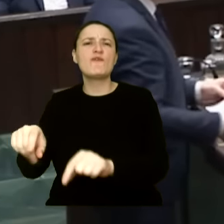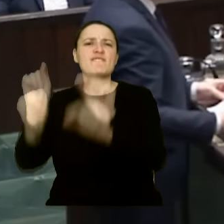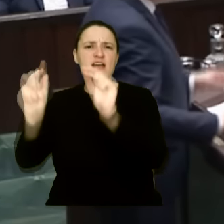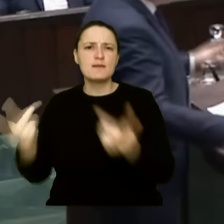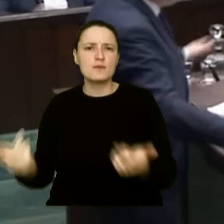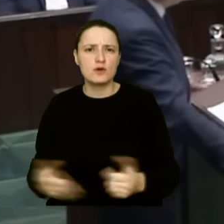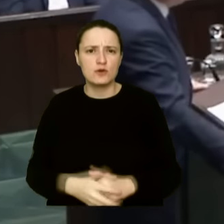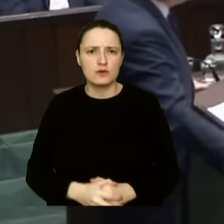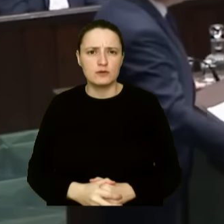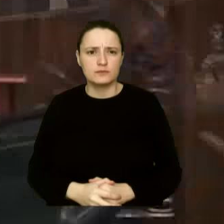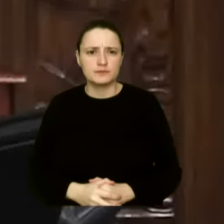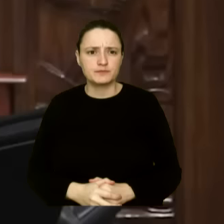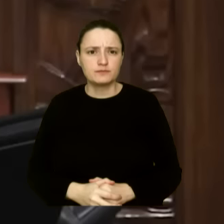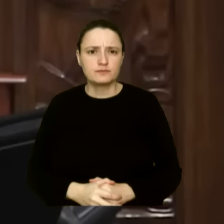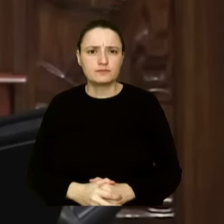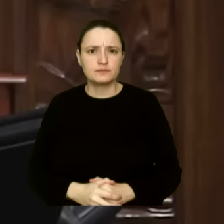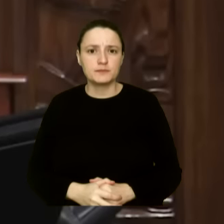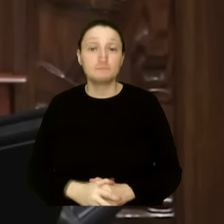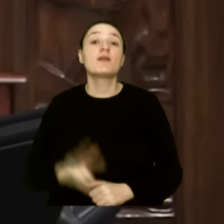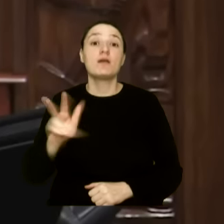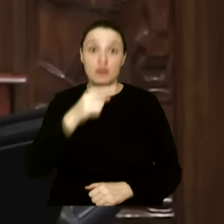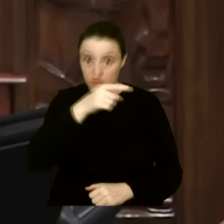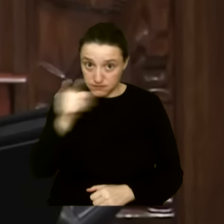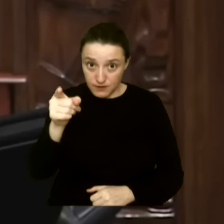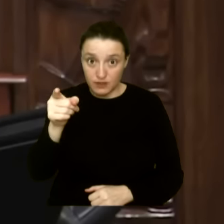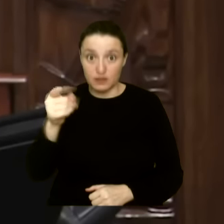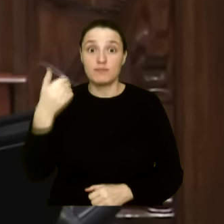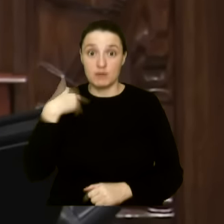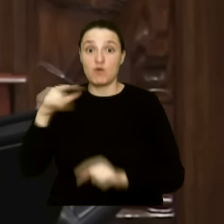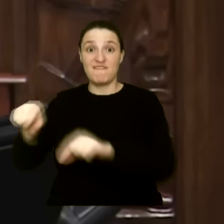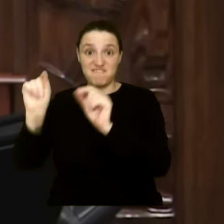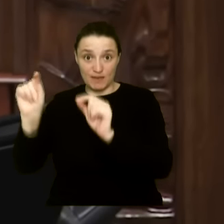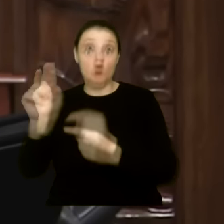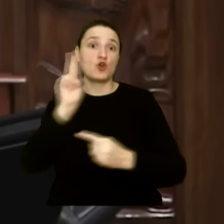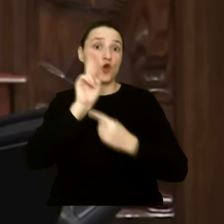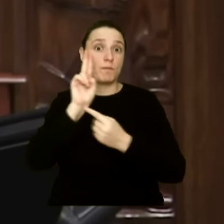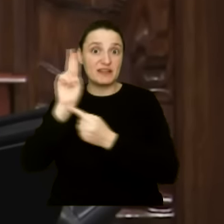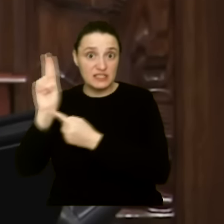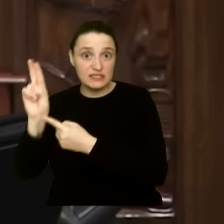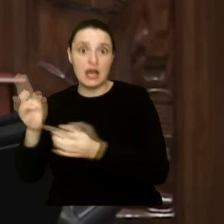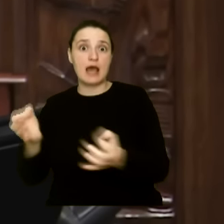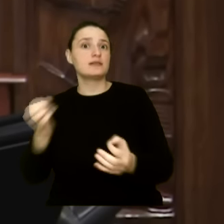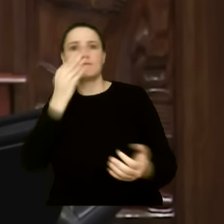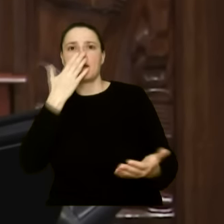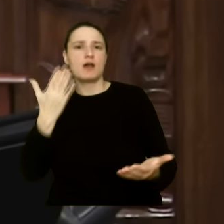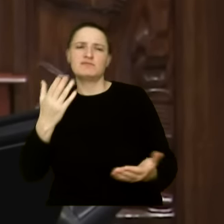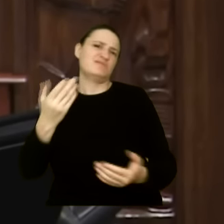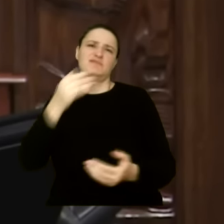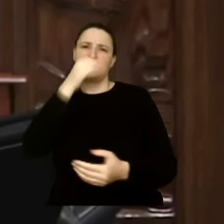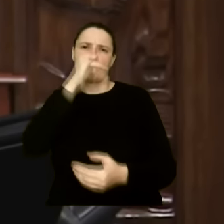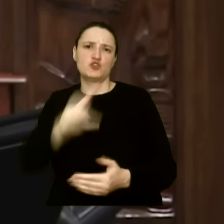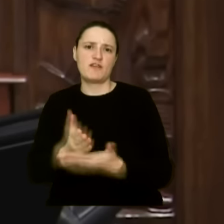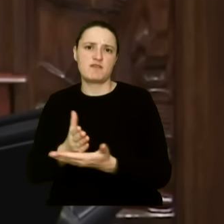Oszukaliście wyborców, kiedy szliście do wyborów składając obietnice. Jesteście niewiarygodni.